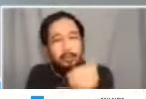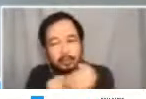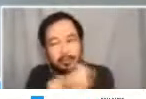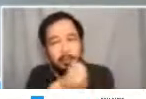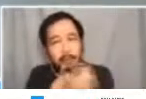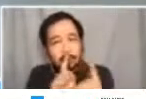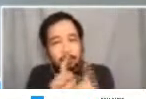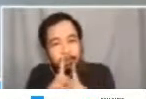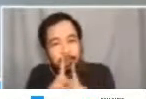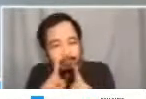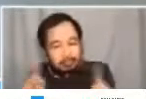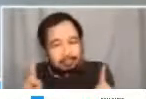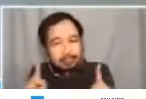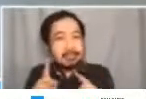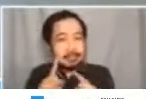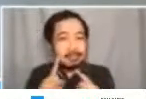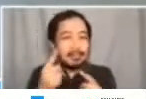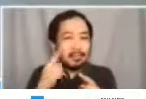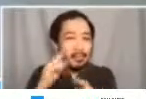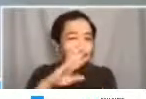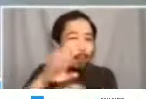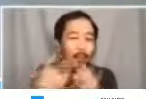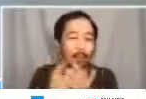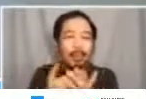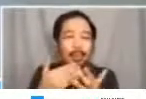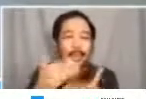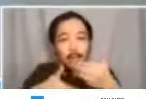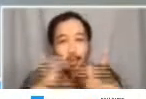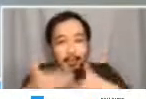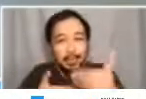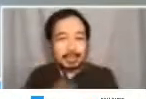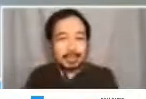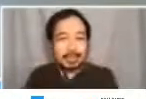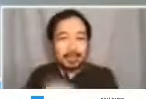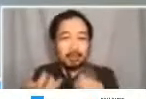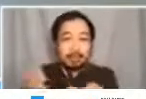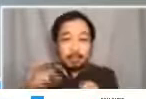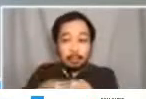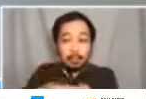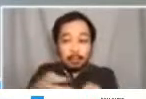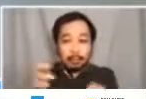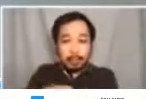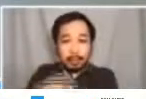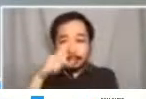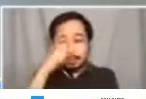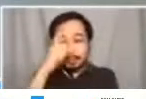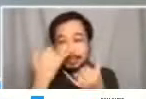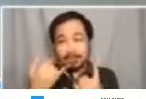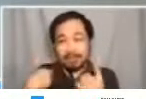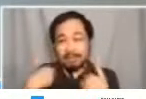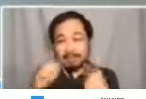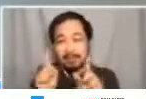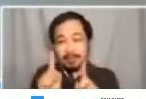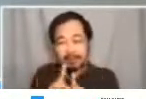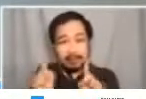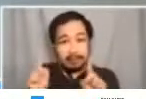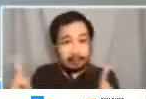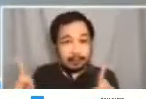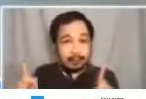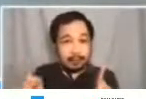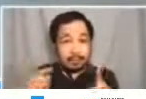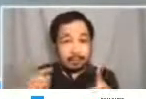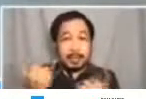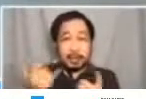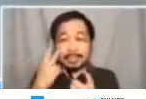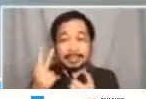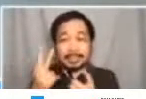So if your flight is canceled, you have the option to either rebook your flight to avail of a full refund or